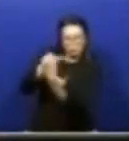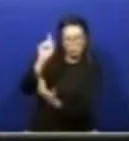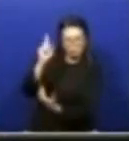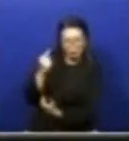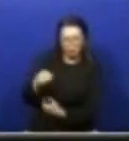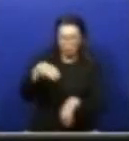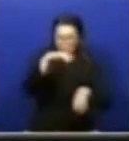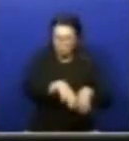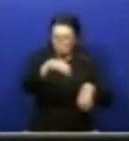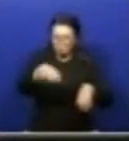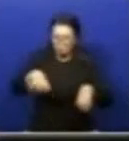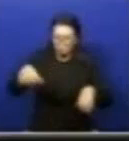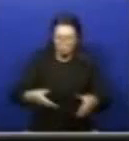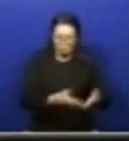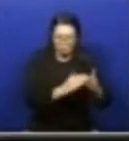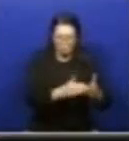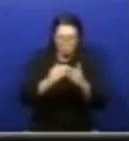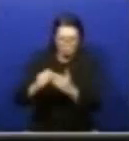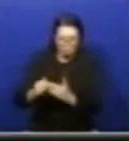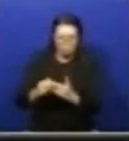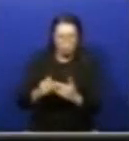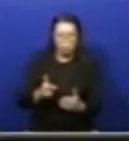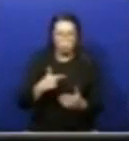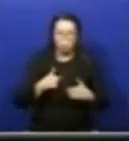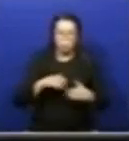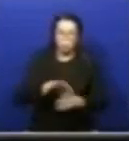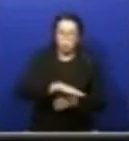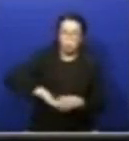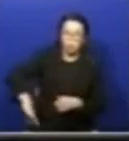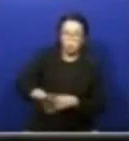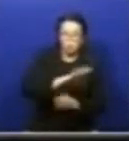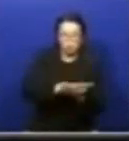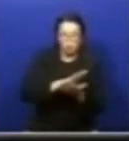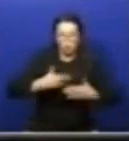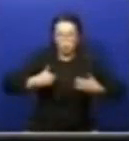เรามาอ่านแล้วใจหายครับรัฐบาลเอากลับหมด